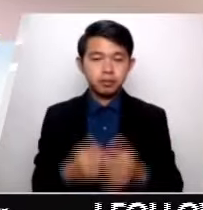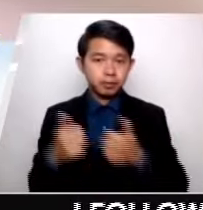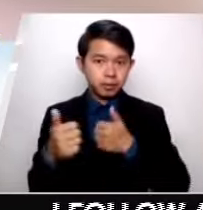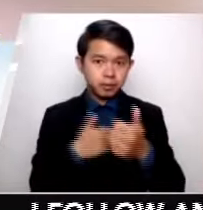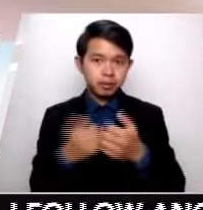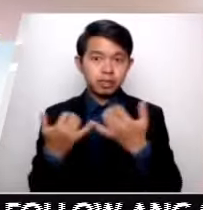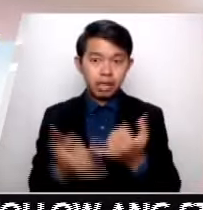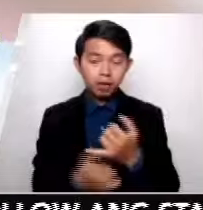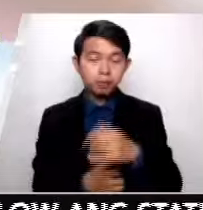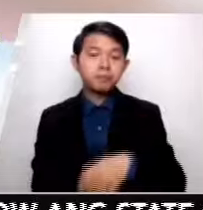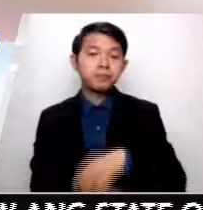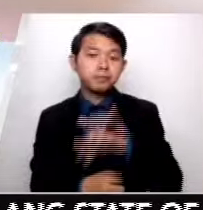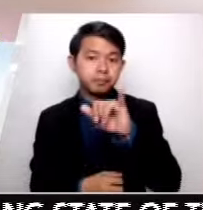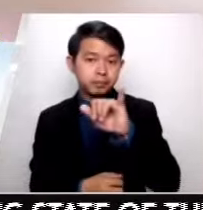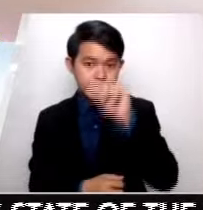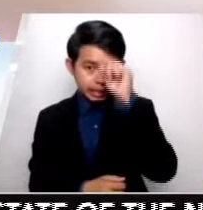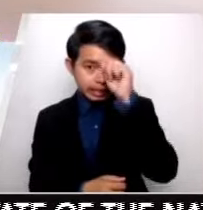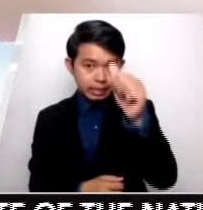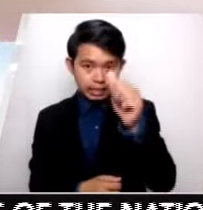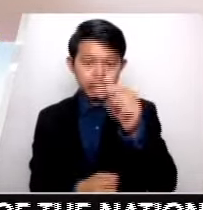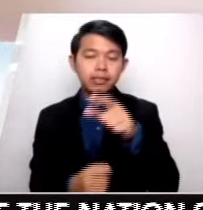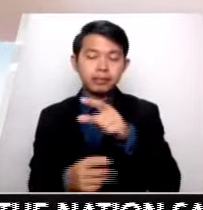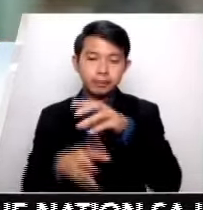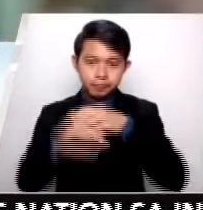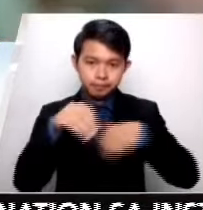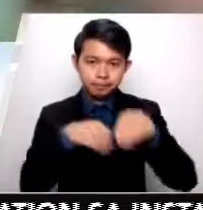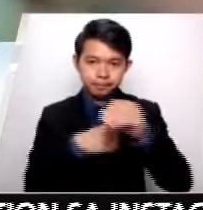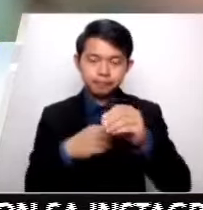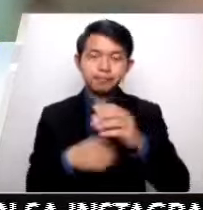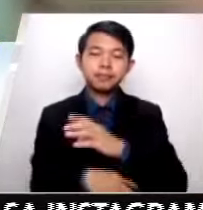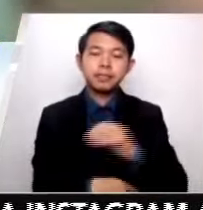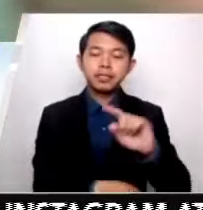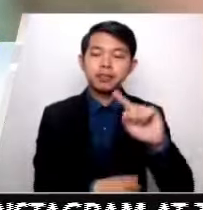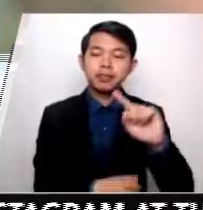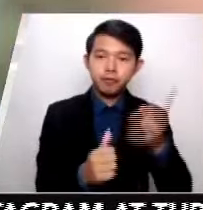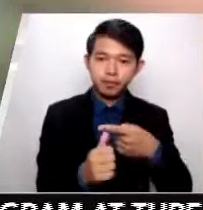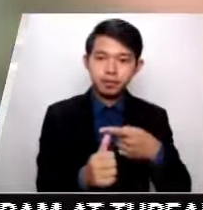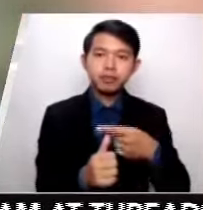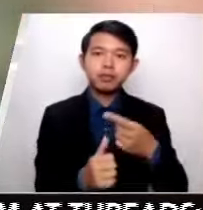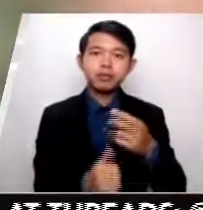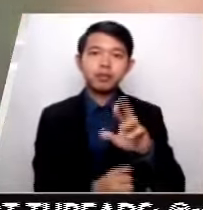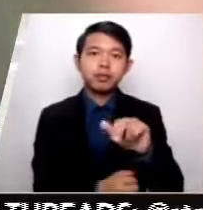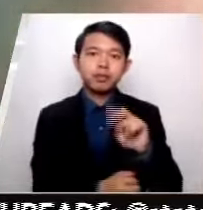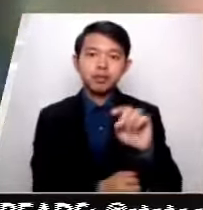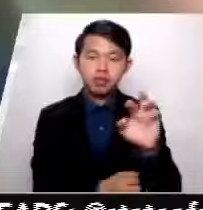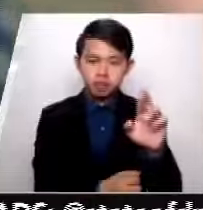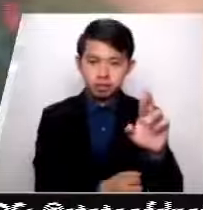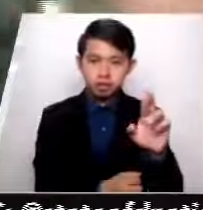nagwagi sa kompetisyon at first runner-up si CJ Opiaza ng Pilipinas.